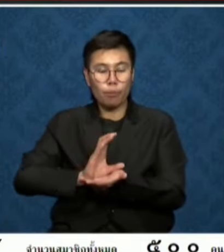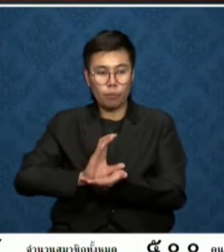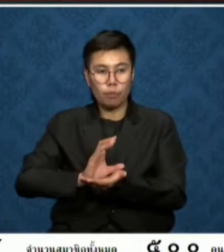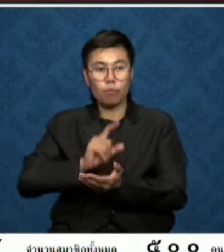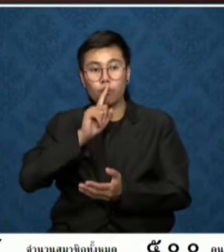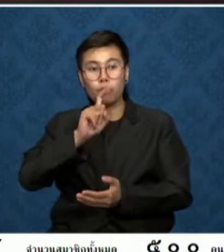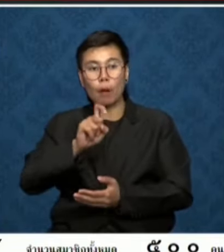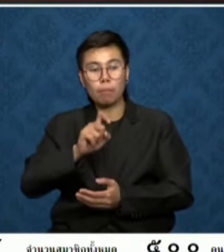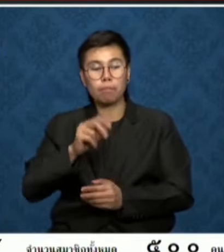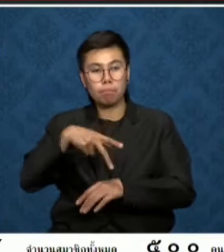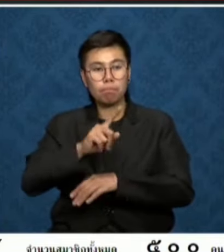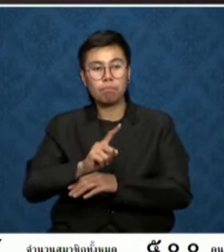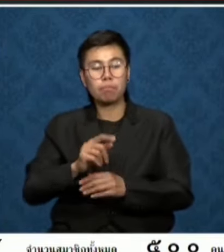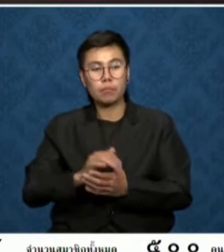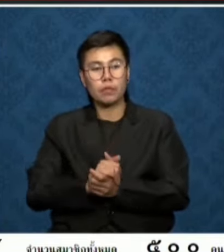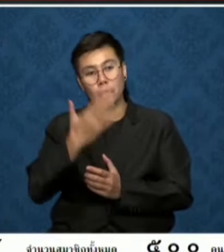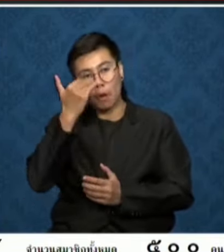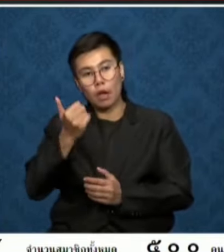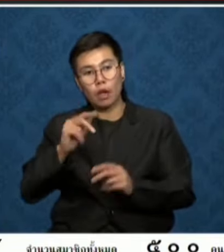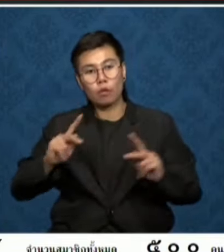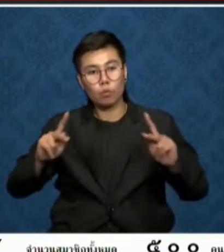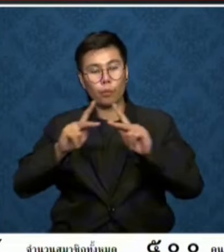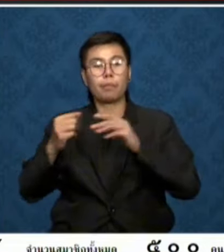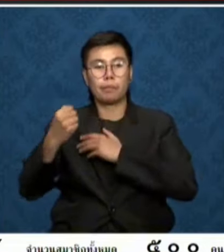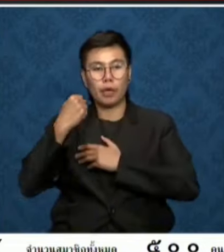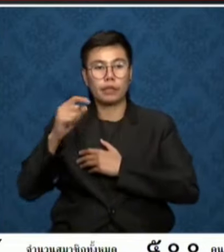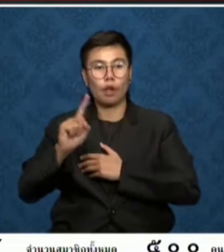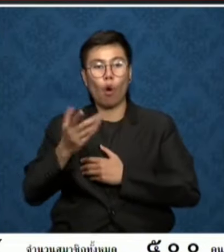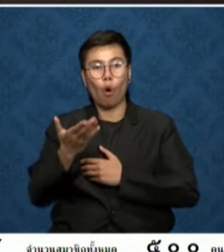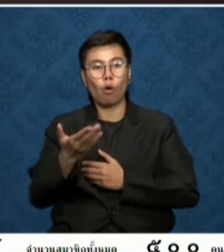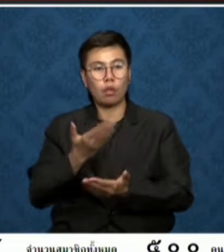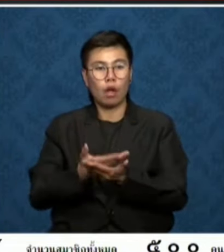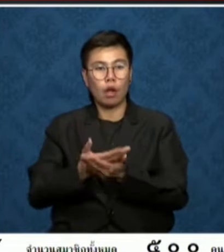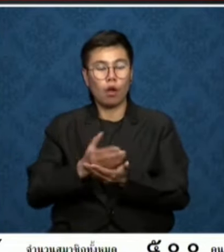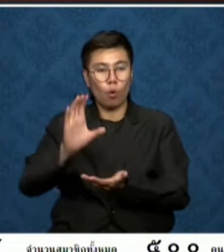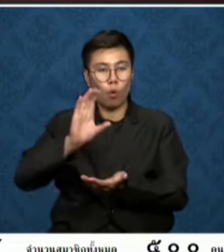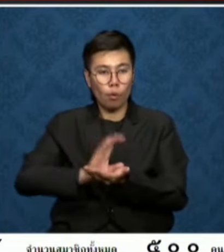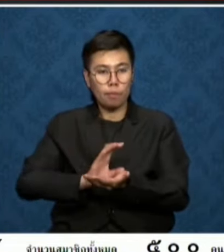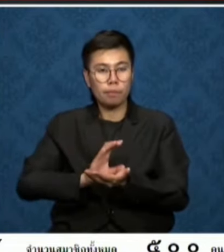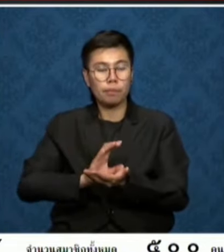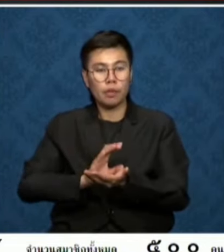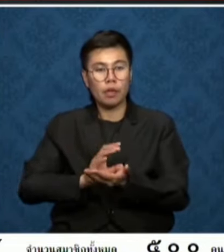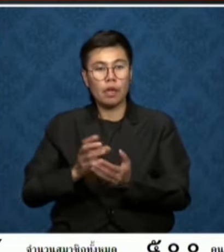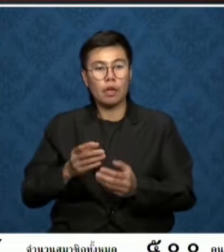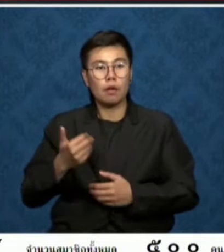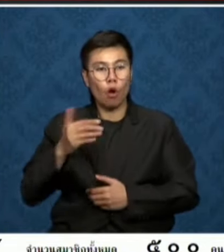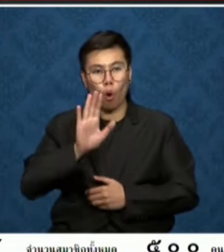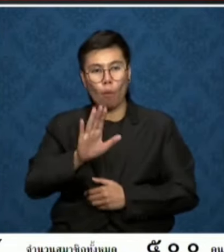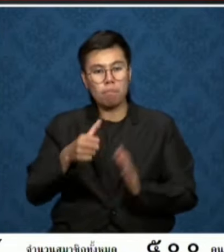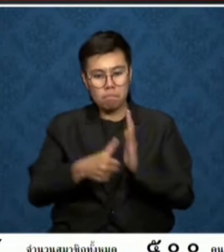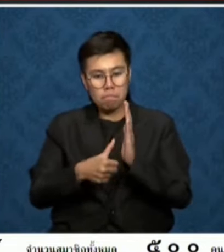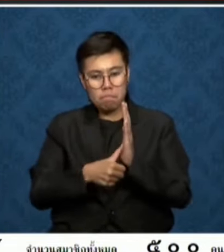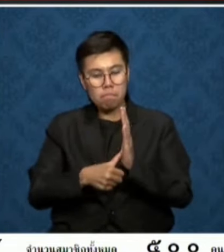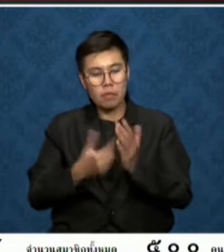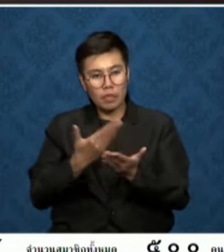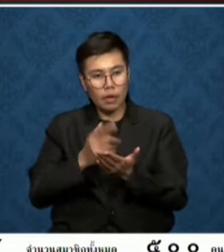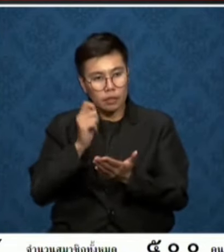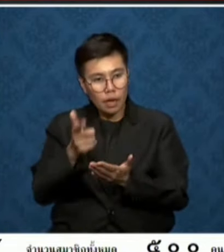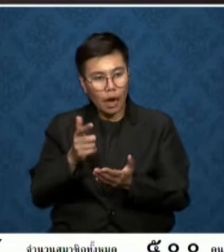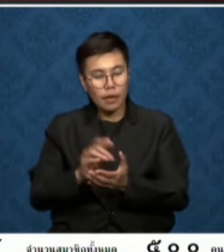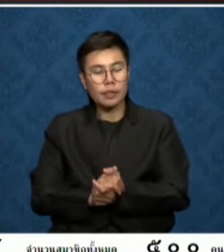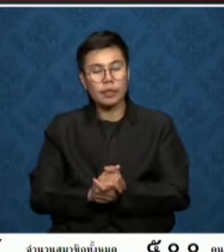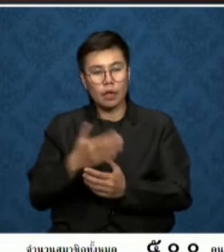านว่าทำไมกระทรวงพลังงานครับถึงต้องของบประมาณแผ่นดินที่มาจากภาษีของพี่น้องประชาชนในการก่อสร้าง